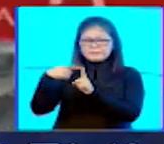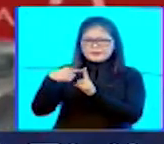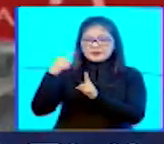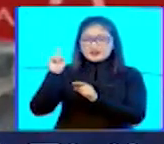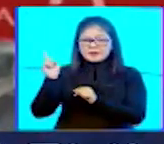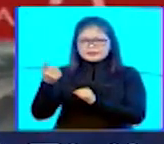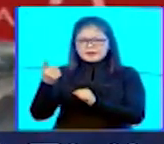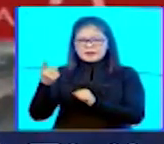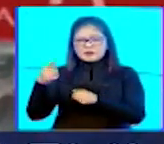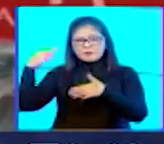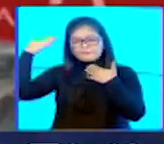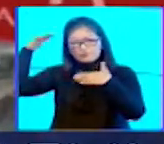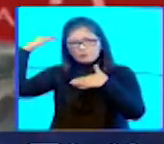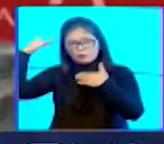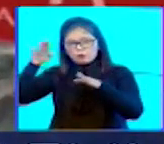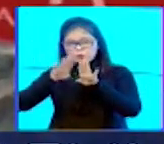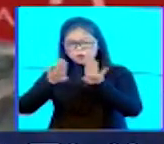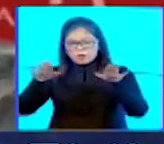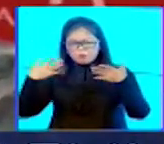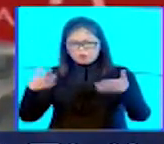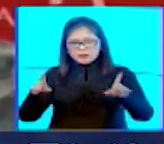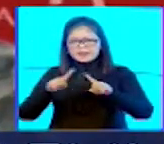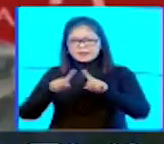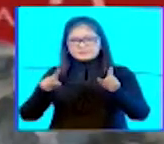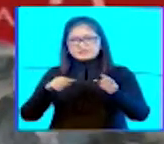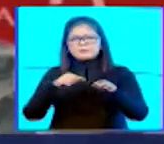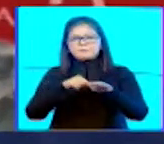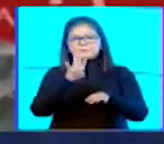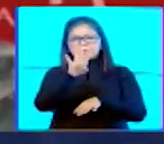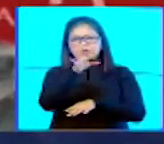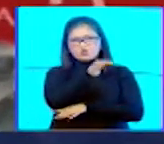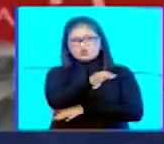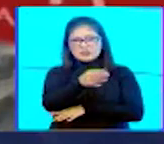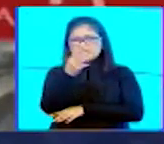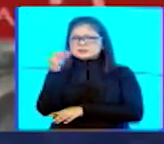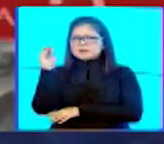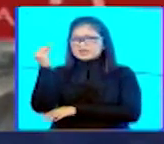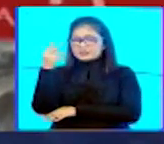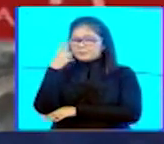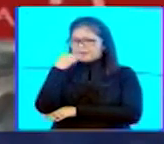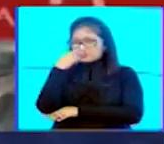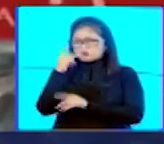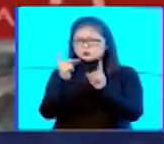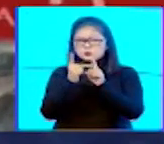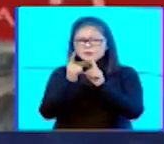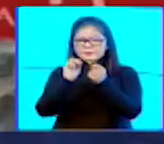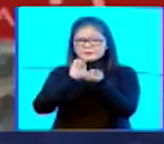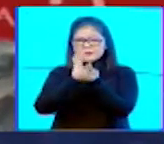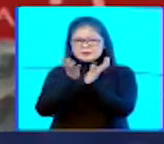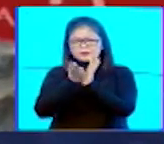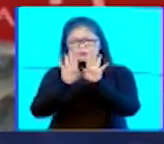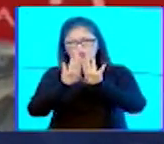pusat perbelanjaan diberikan pelonggaran khususnya di 4 kota, Jakarta, Bandung, Semarang, dan Surabaya, boleh beroperasi dengan